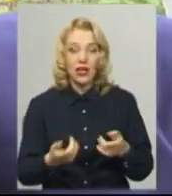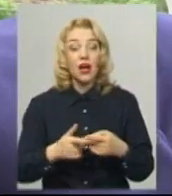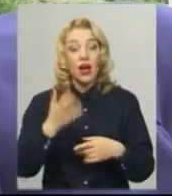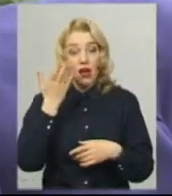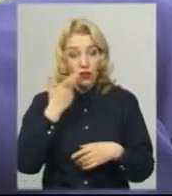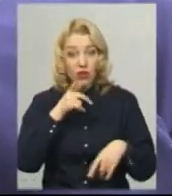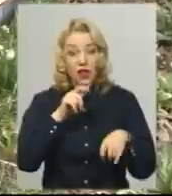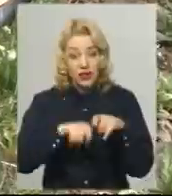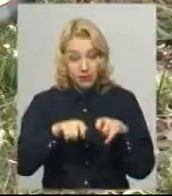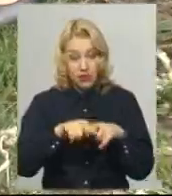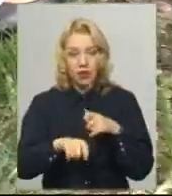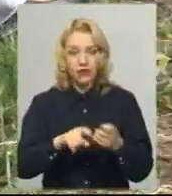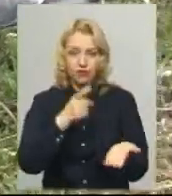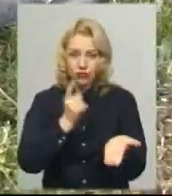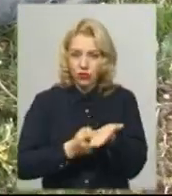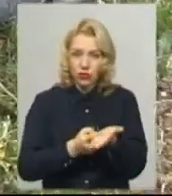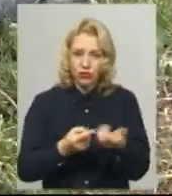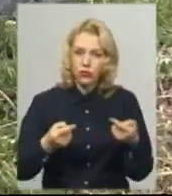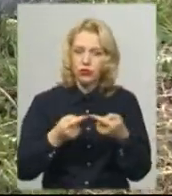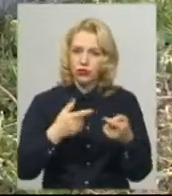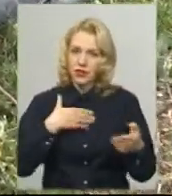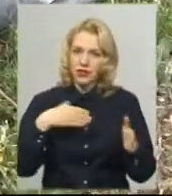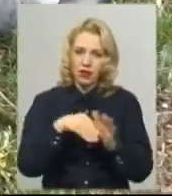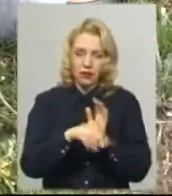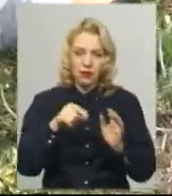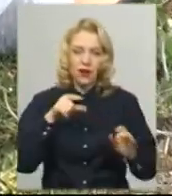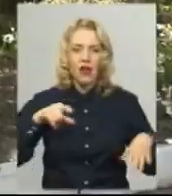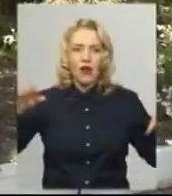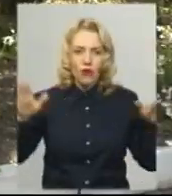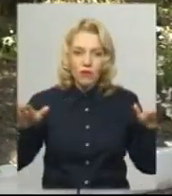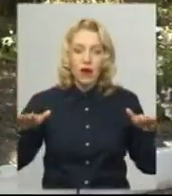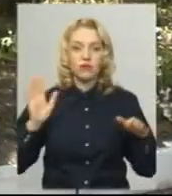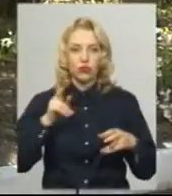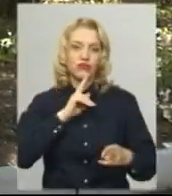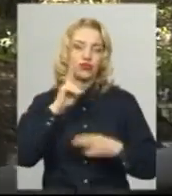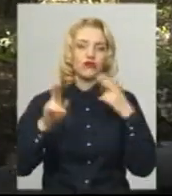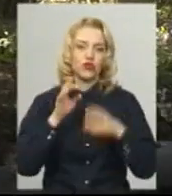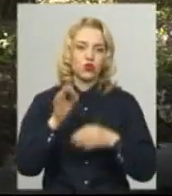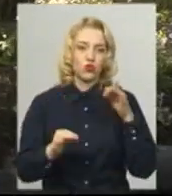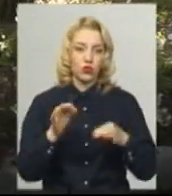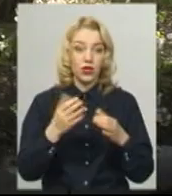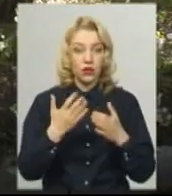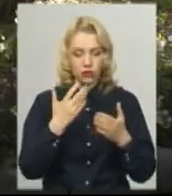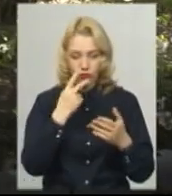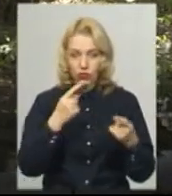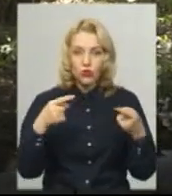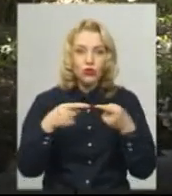доведе загибель бджіл від отрути хімікатів, пасічники можуть позиватися на сільгоспвиробників. Якщо це буде наслідковий зв'язок,